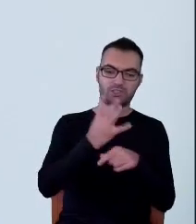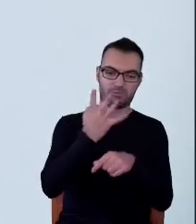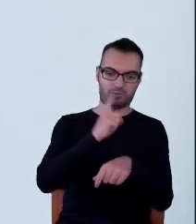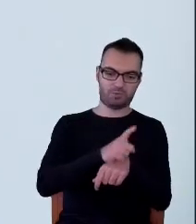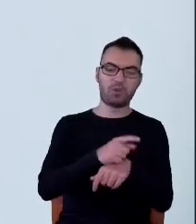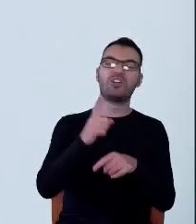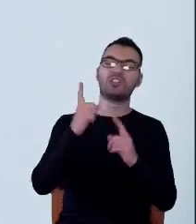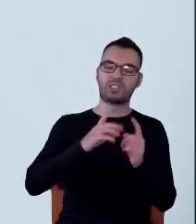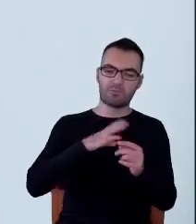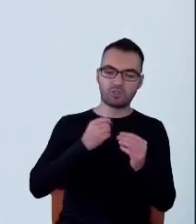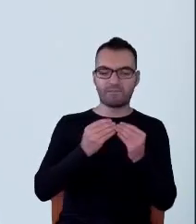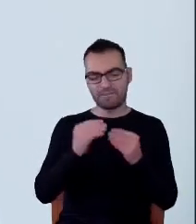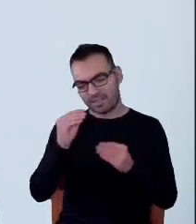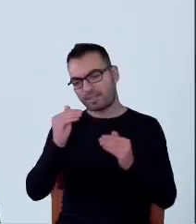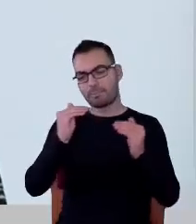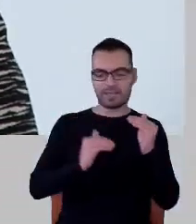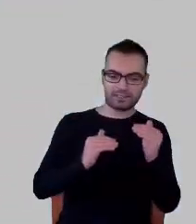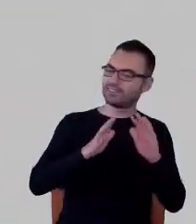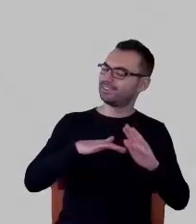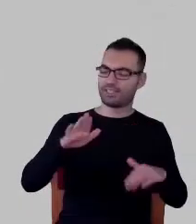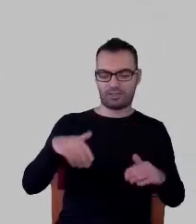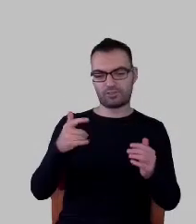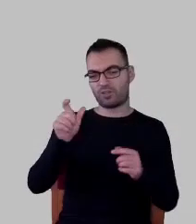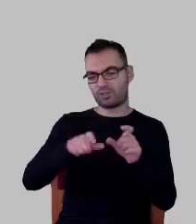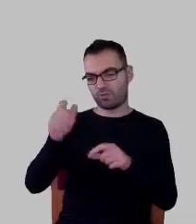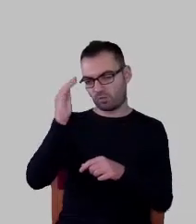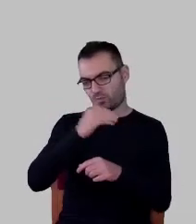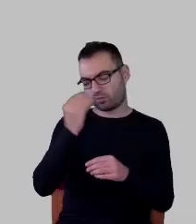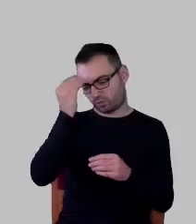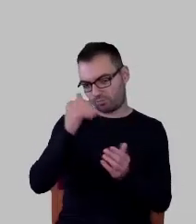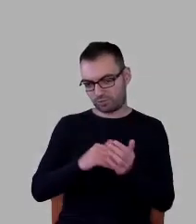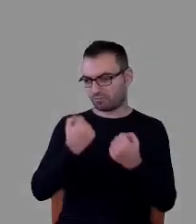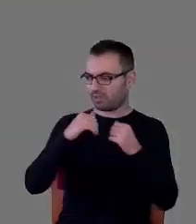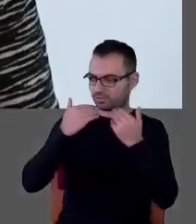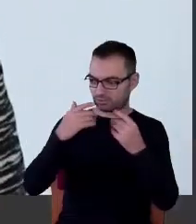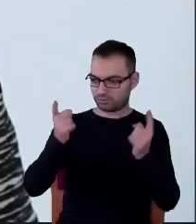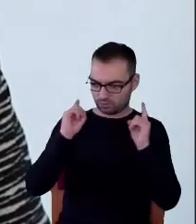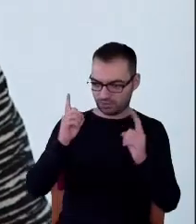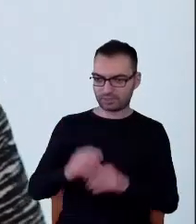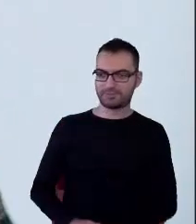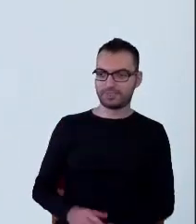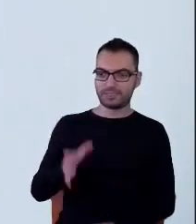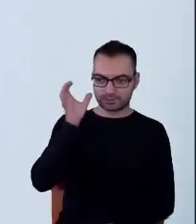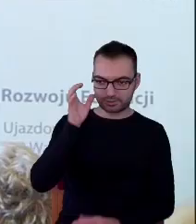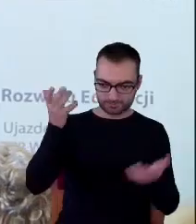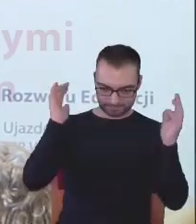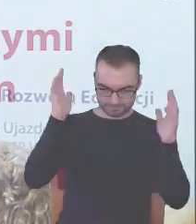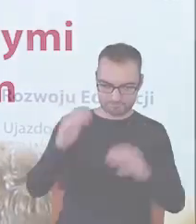może być dłuższy lub krótszy w zależności od potrzeb ucznia. Bardzo Państwu dziękuję za wysłuchanie mnie.